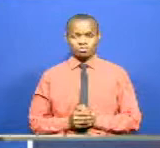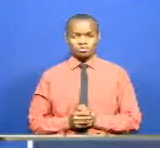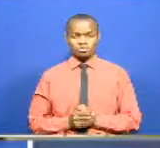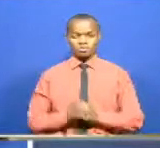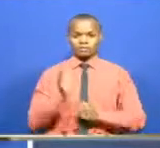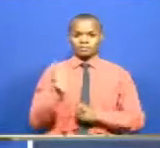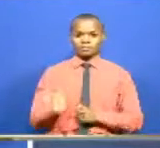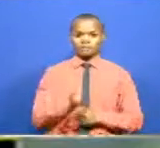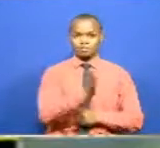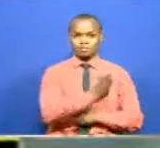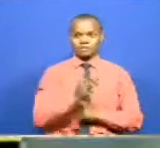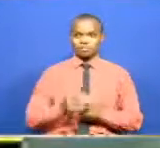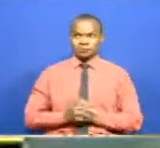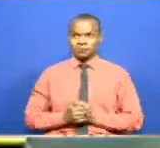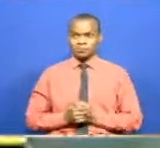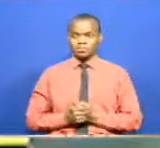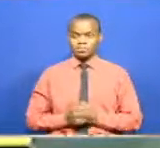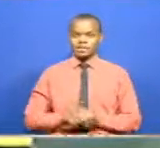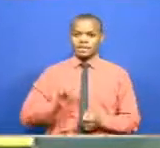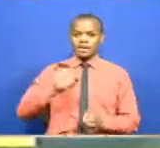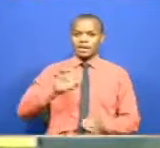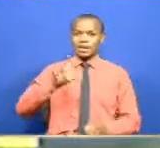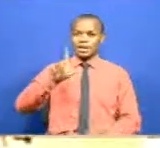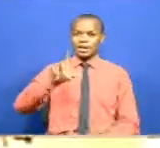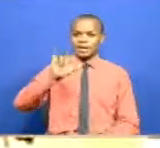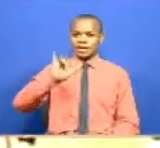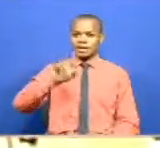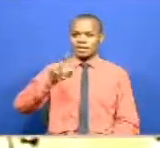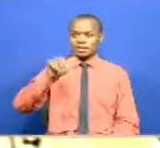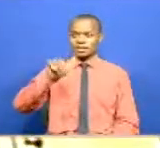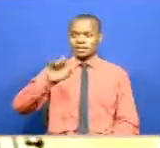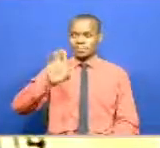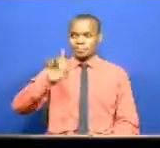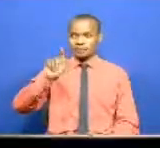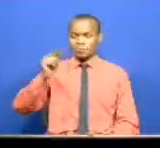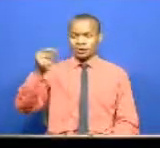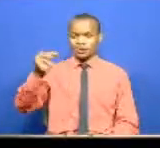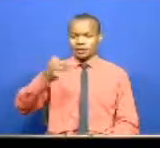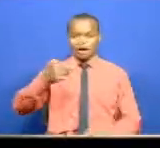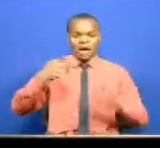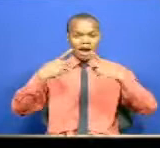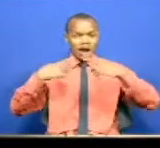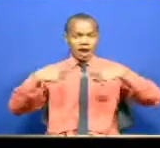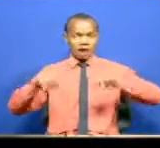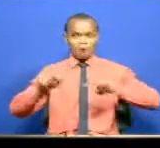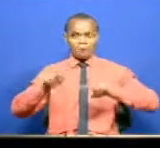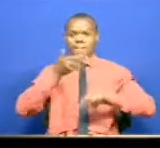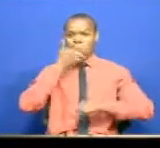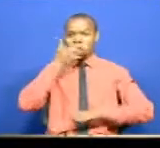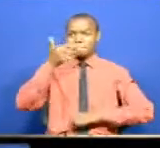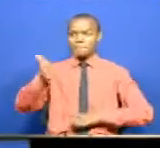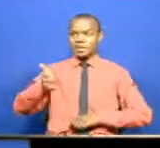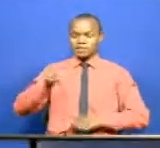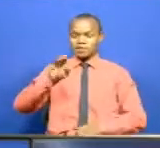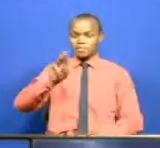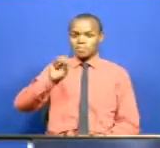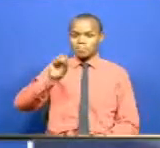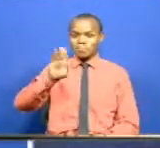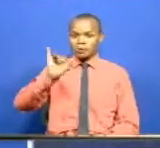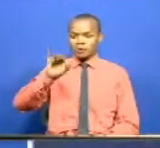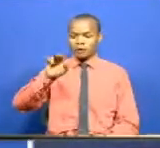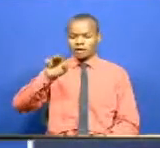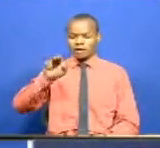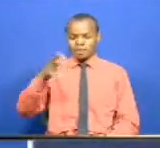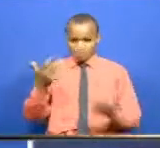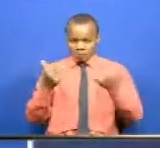Kwingineko, mtazamaji, Elizabeth Mbugo Kunradhi ametangazwa mshindi wa mashindano ya Mobiplay yaliyokamilika leo. Mashindano